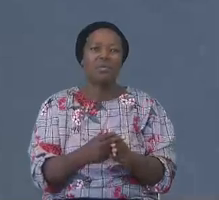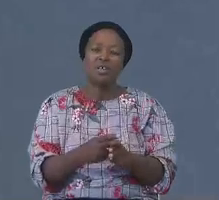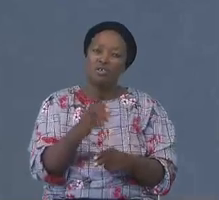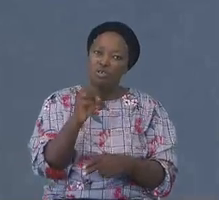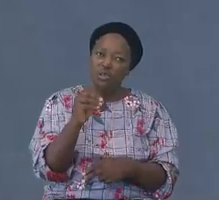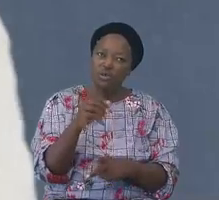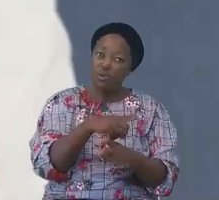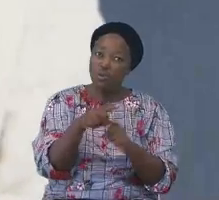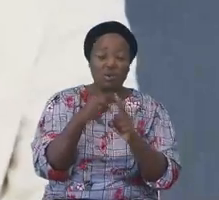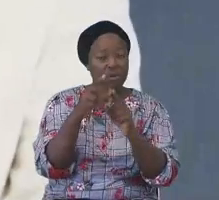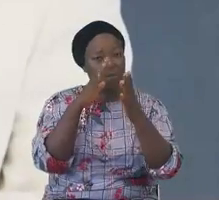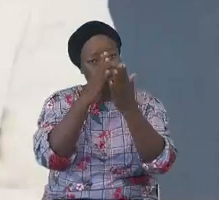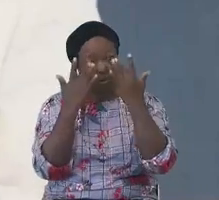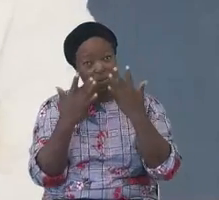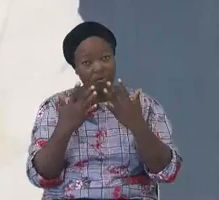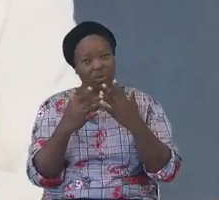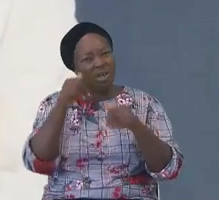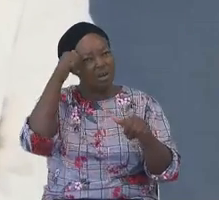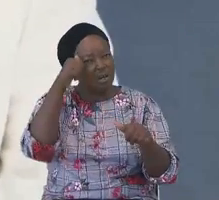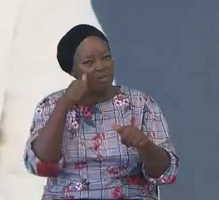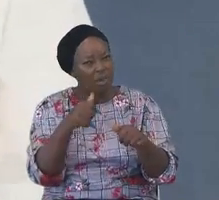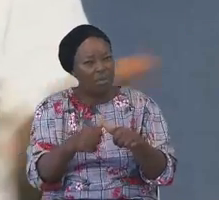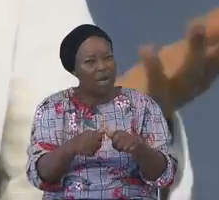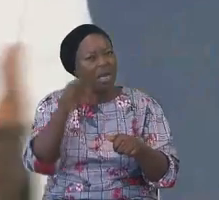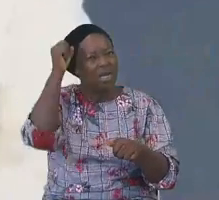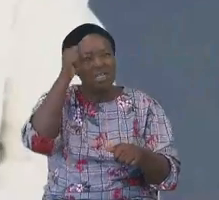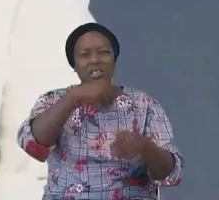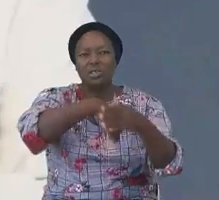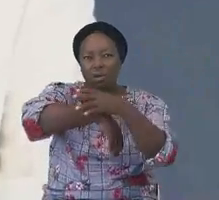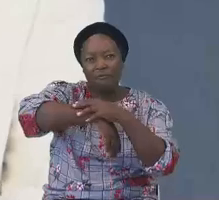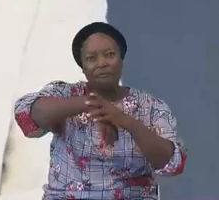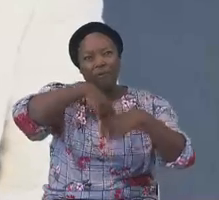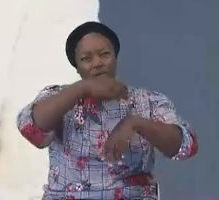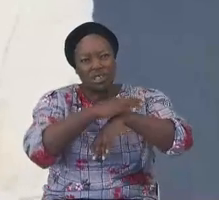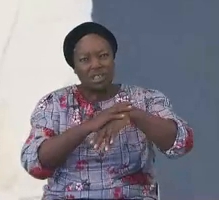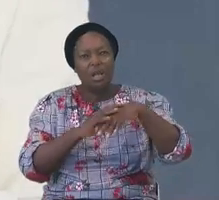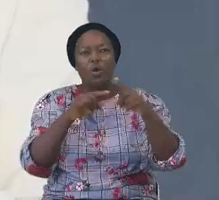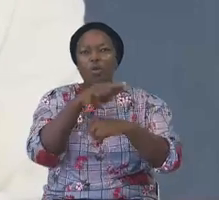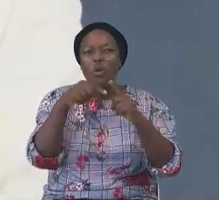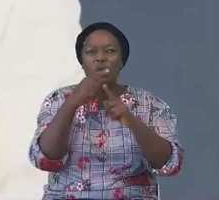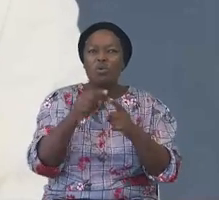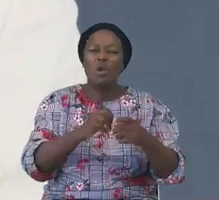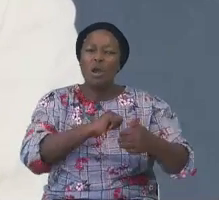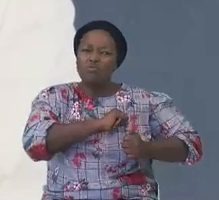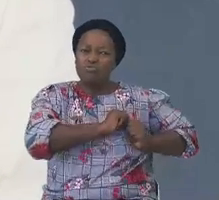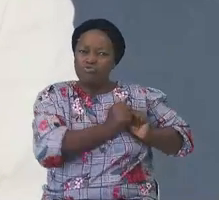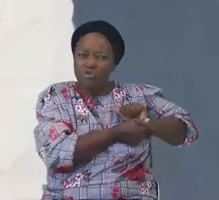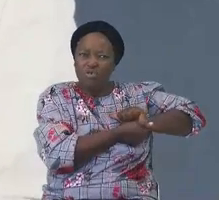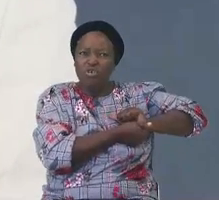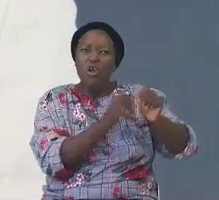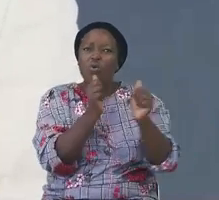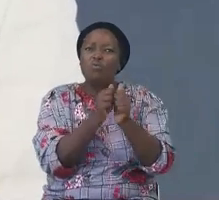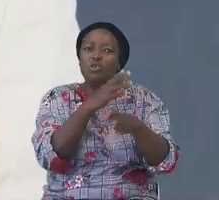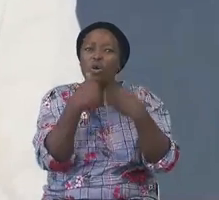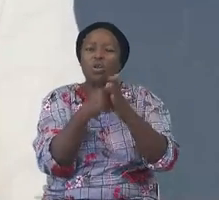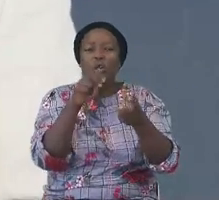Seigneur pourvoira au nom de Jésus. Quand tu as tristé, souviens-toi, son